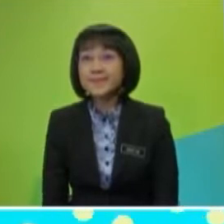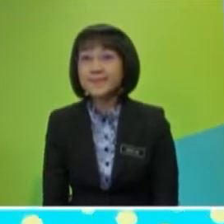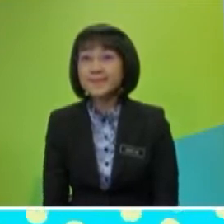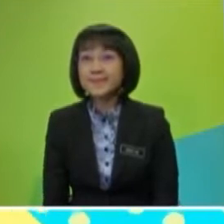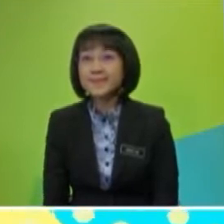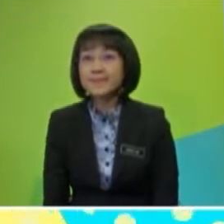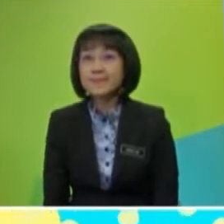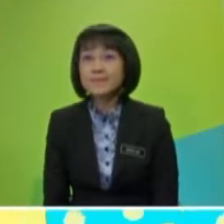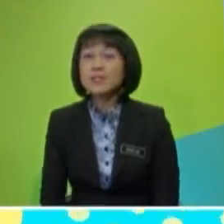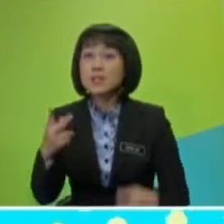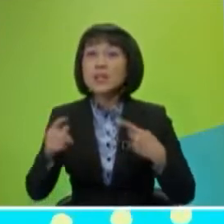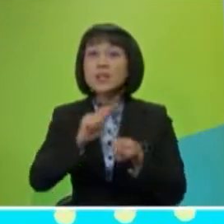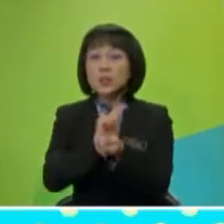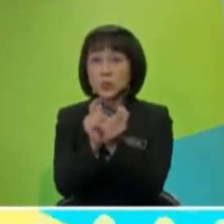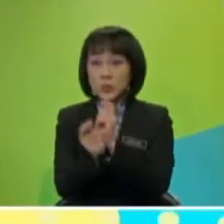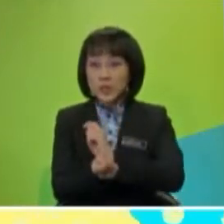Kalau nak tukarkan